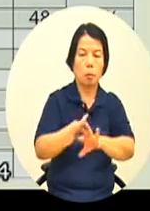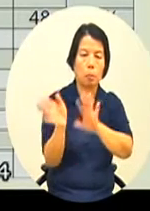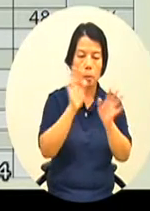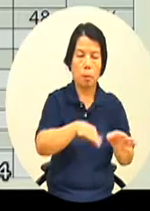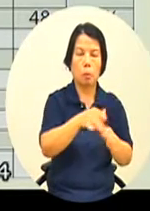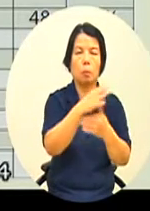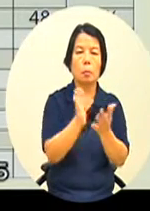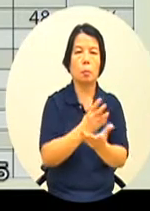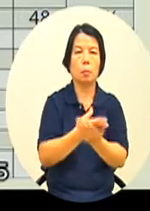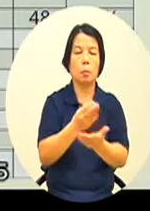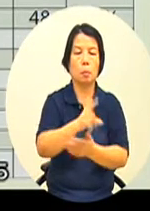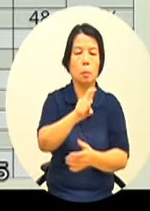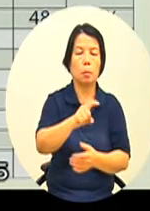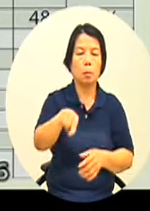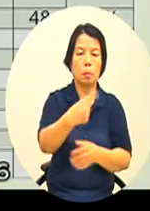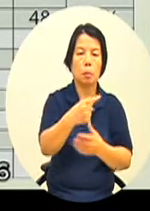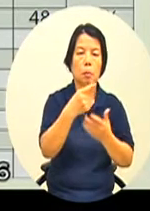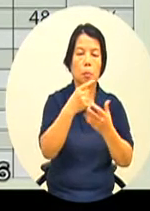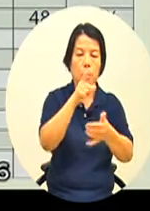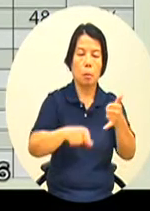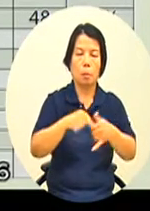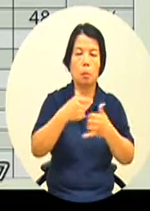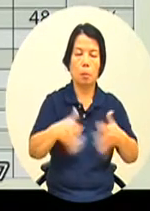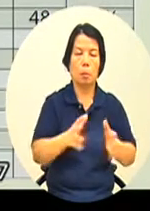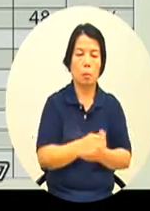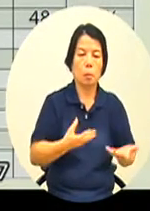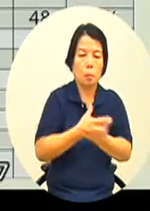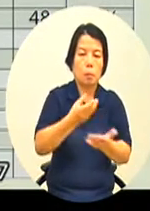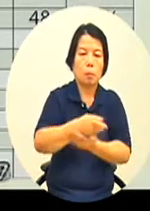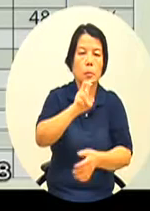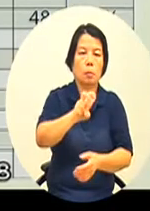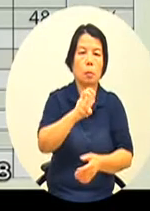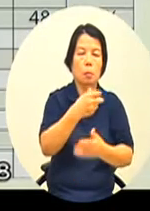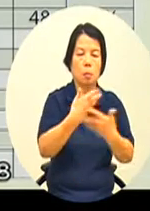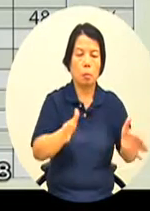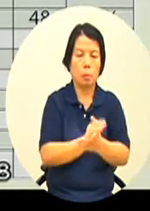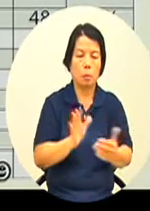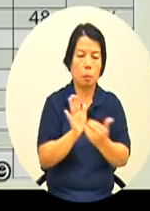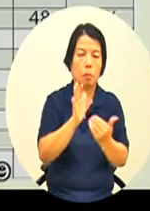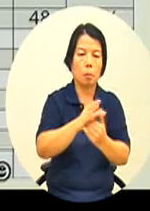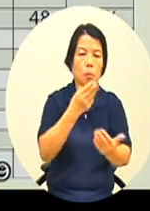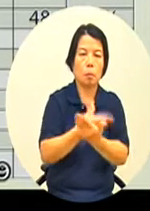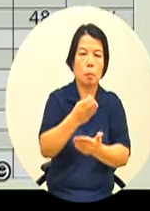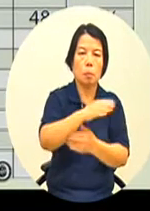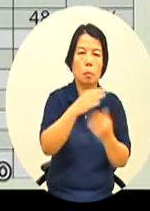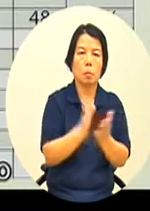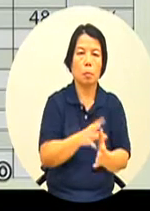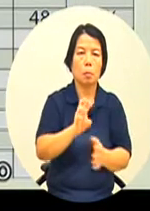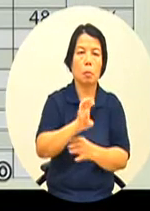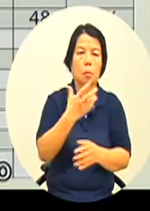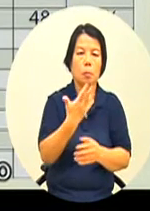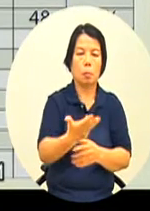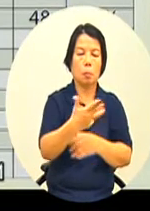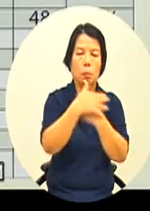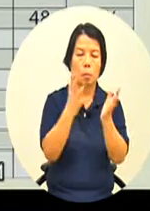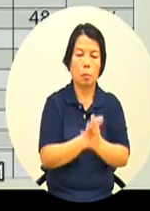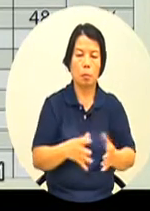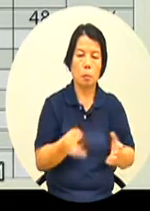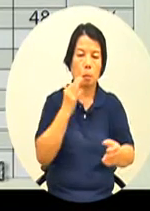100件，其中赔偿有20件，拒绝赔偿有48件，赔偿的部分总金额